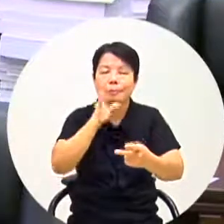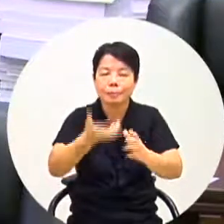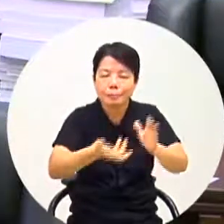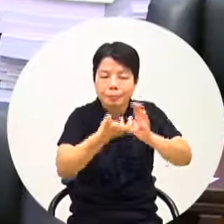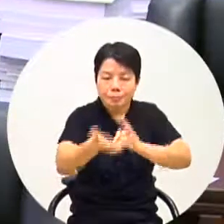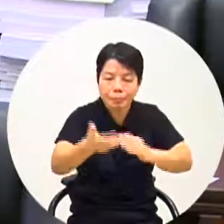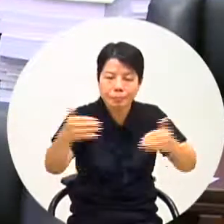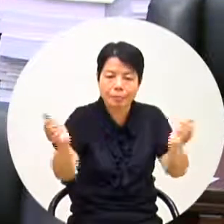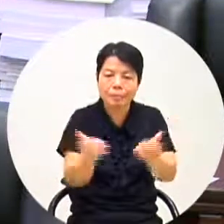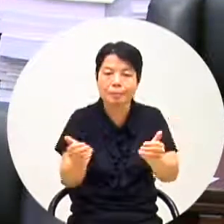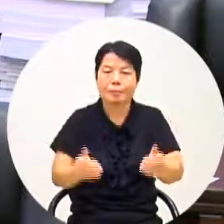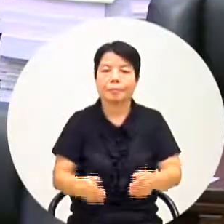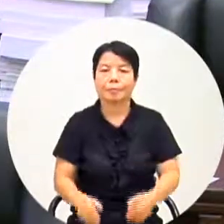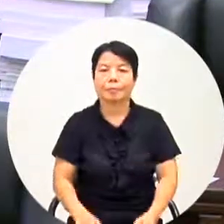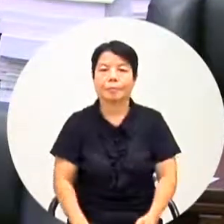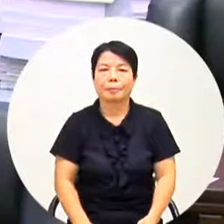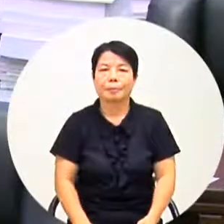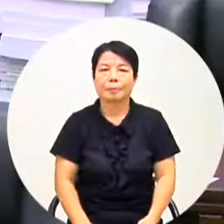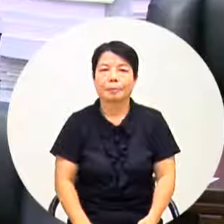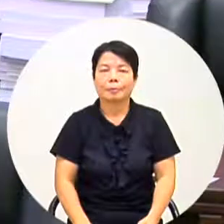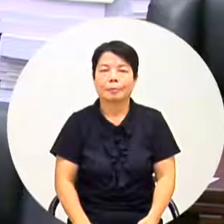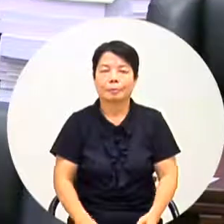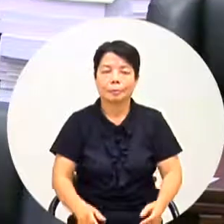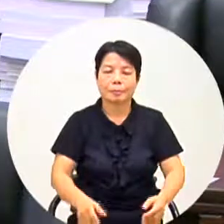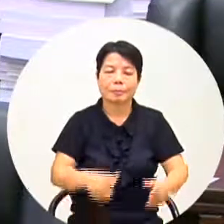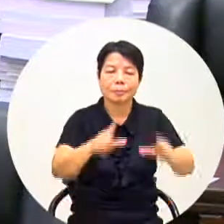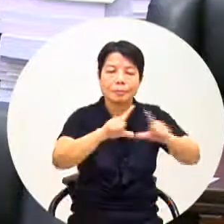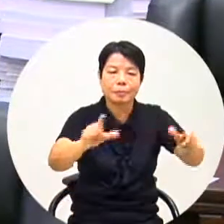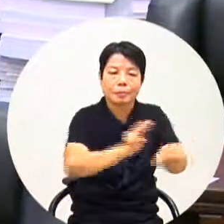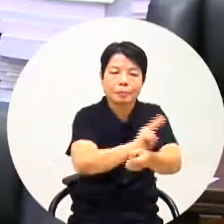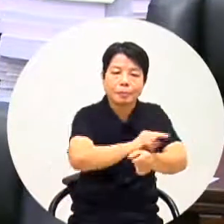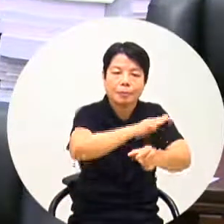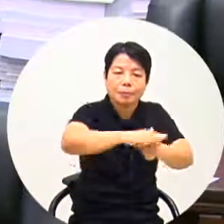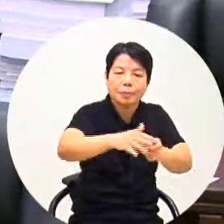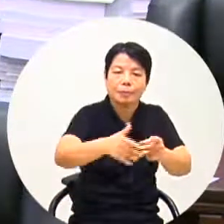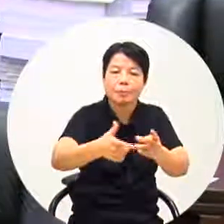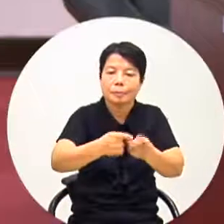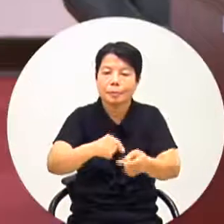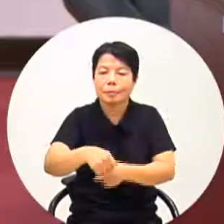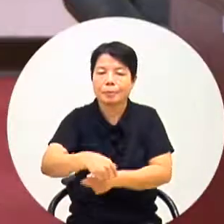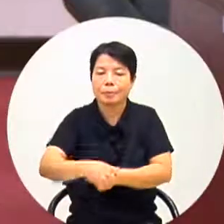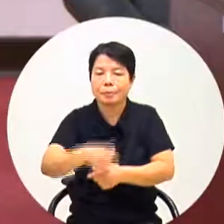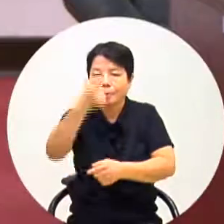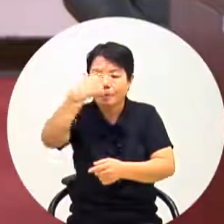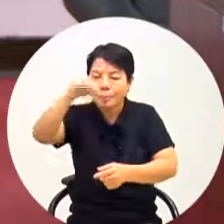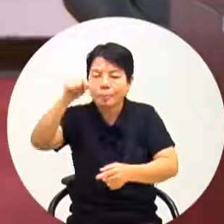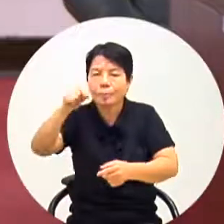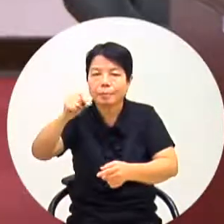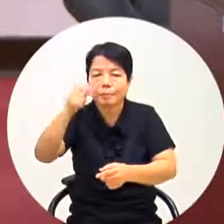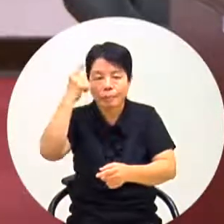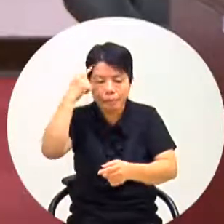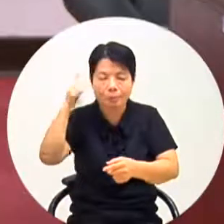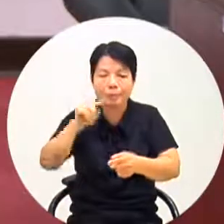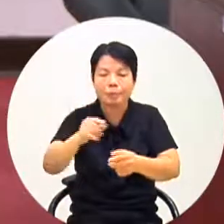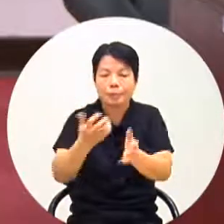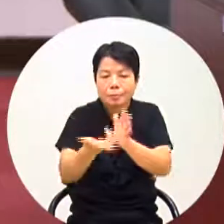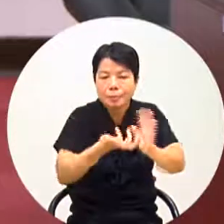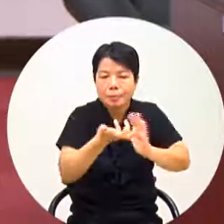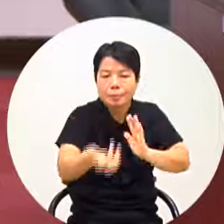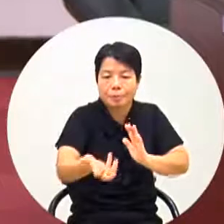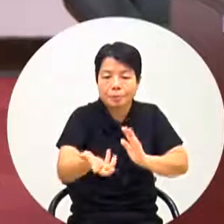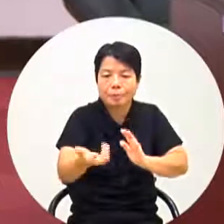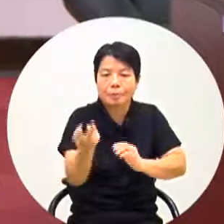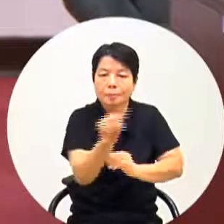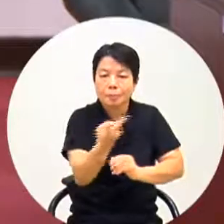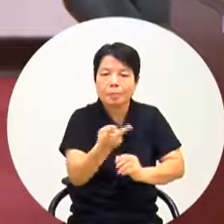题啦吼。那大南部甲后面头的迁村，是因为过去吼， 咱政